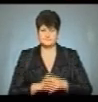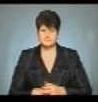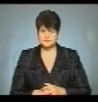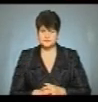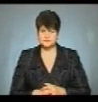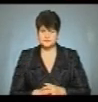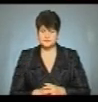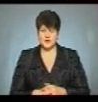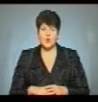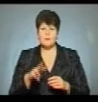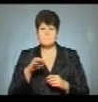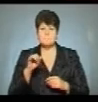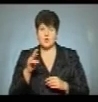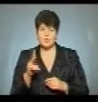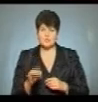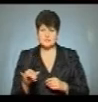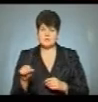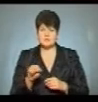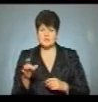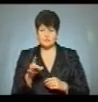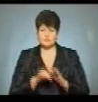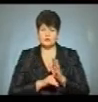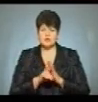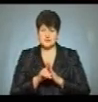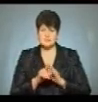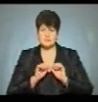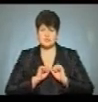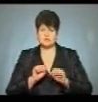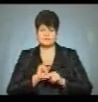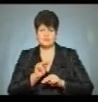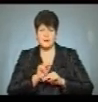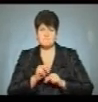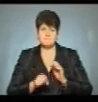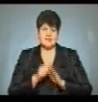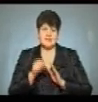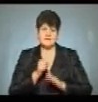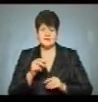У Миколинцях Теребовлянського району стартував патріотичний вишкіл «Бандерівська школа».